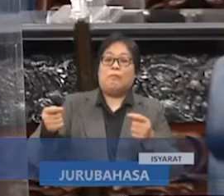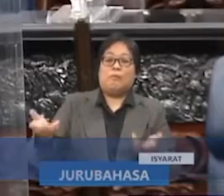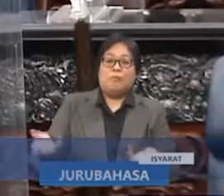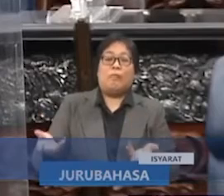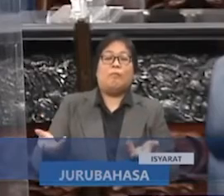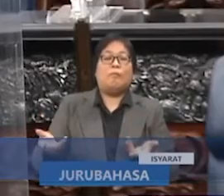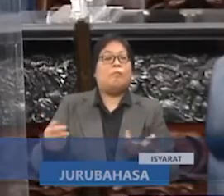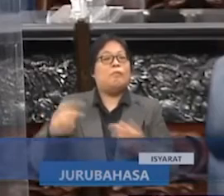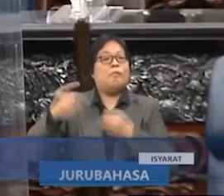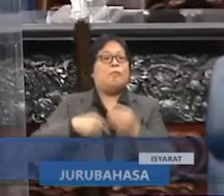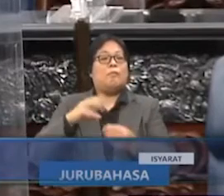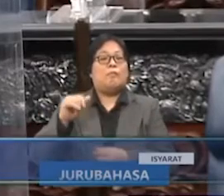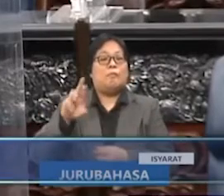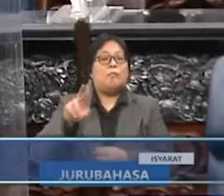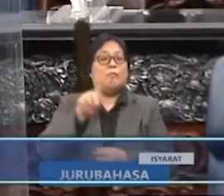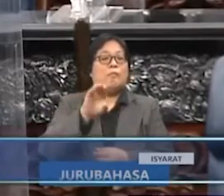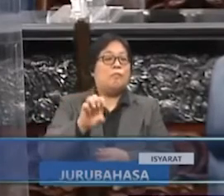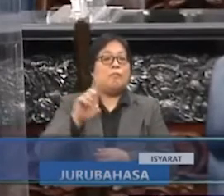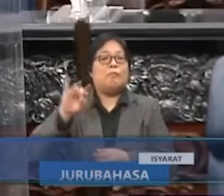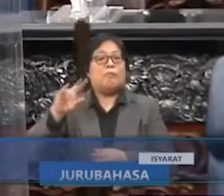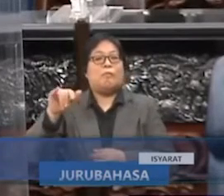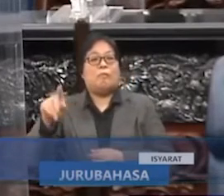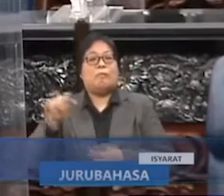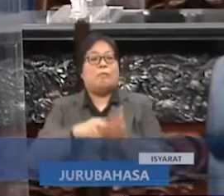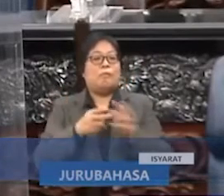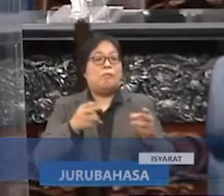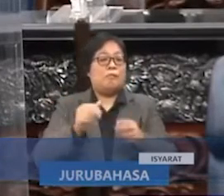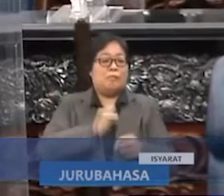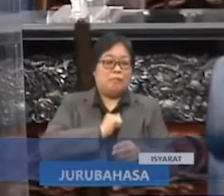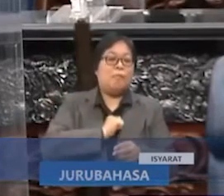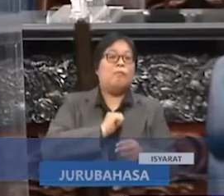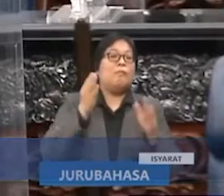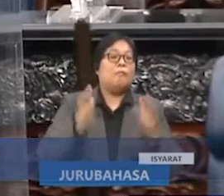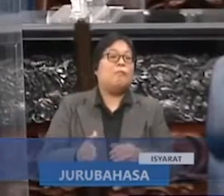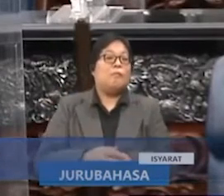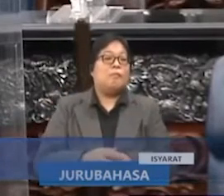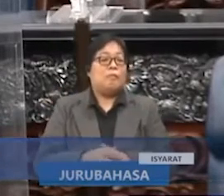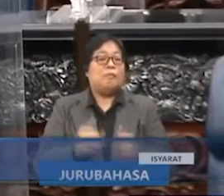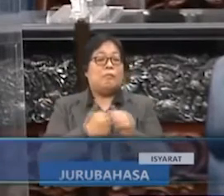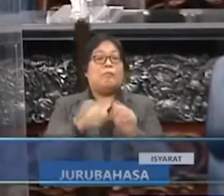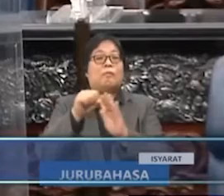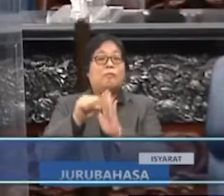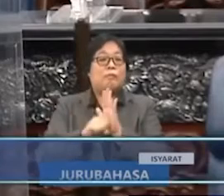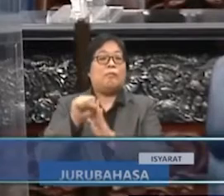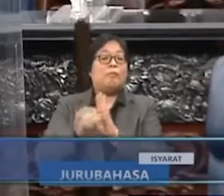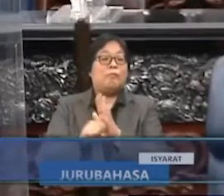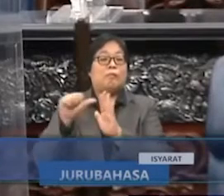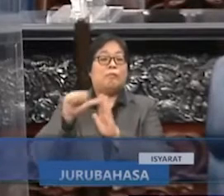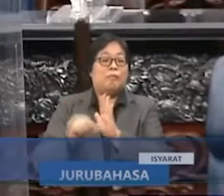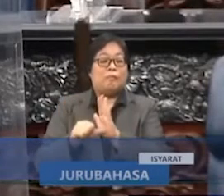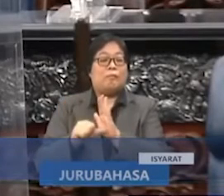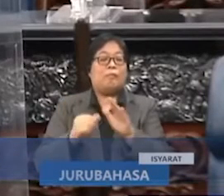ini mengenai customer due diligence ataupun usaha wajar pelanggan.Seperti yang disyaratkan di bawah